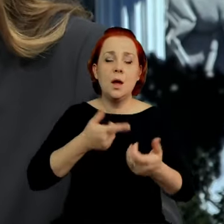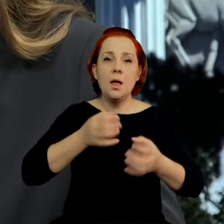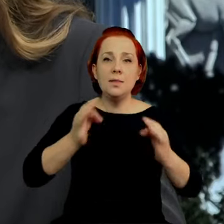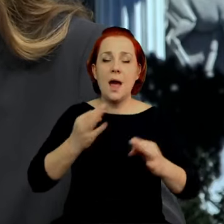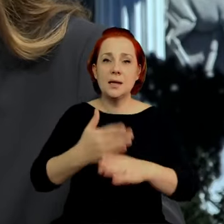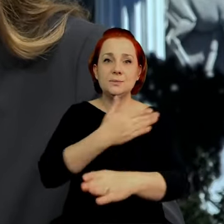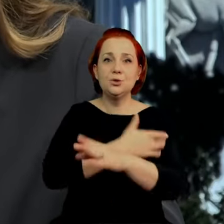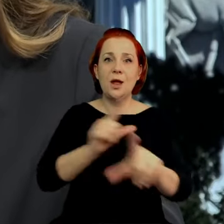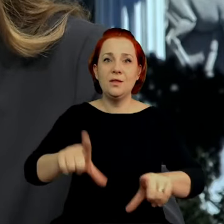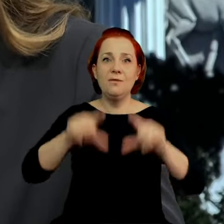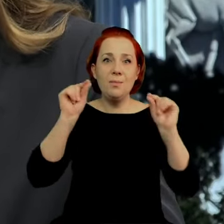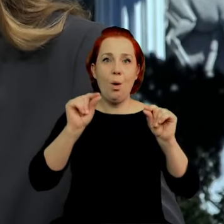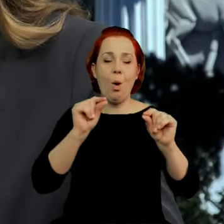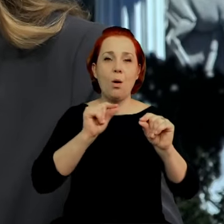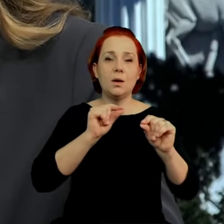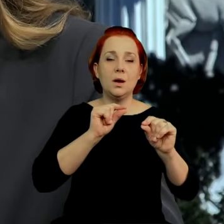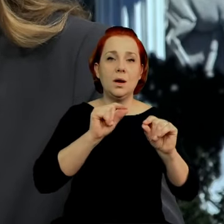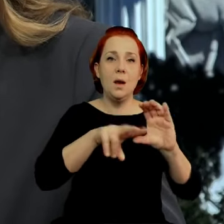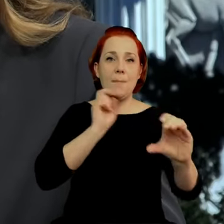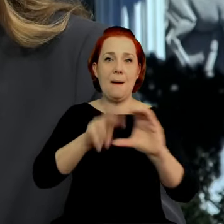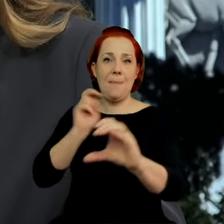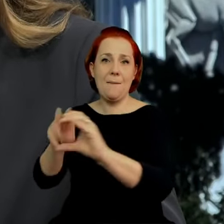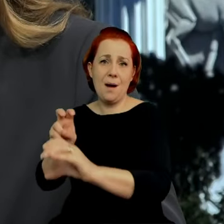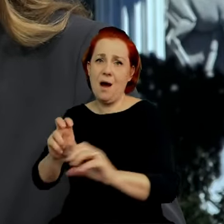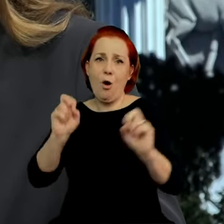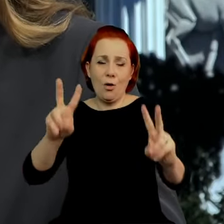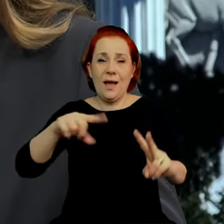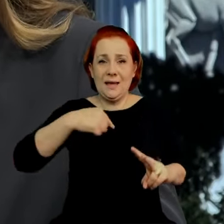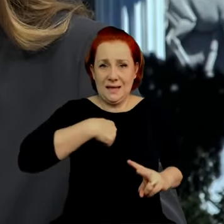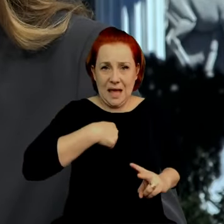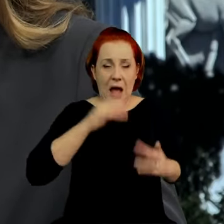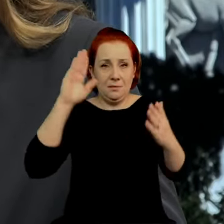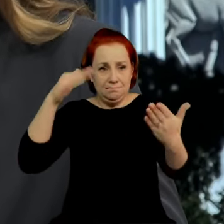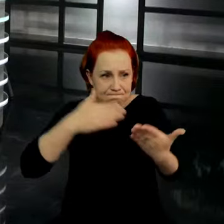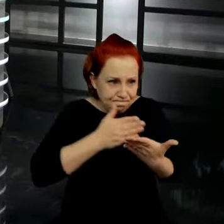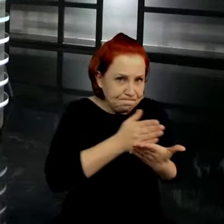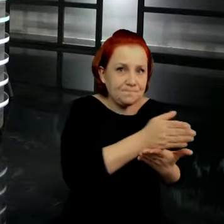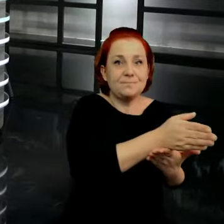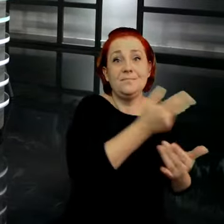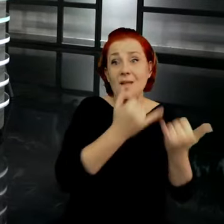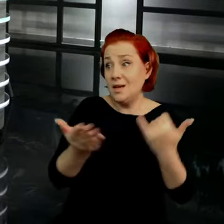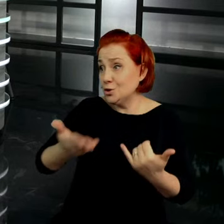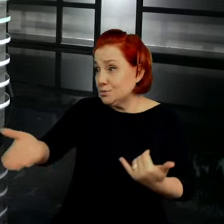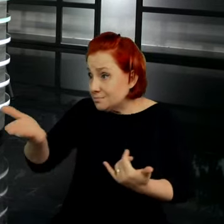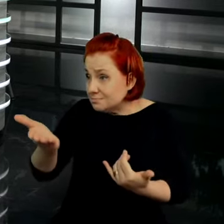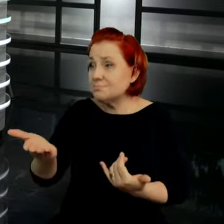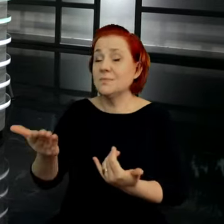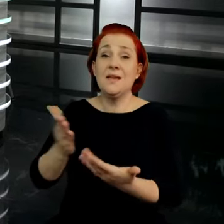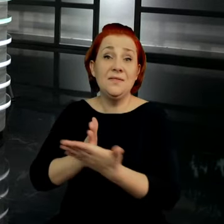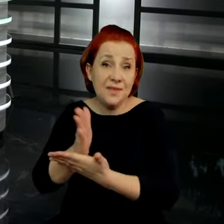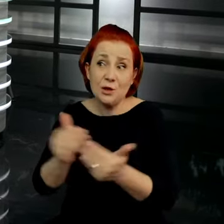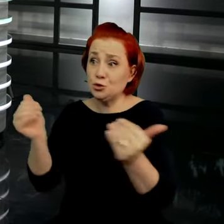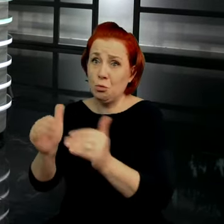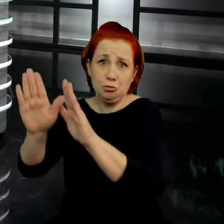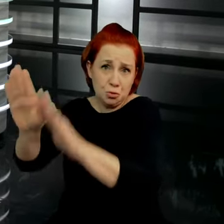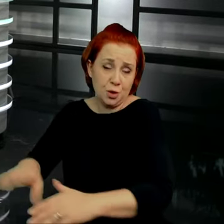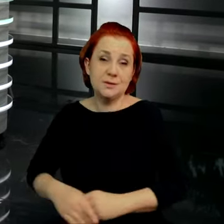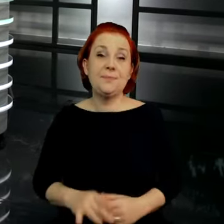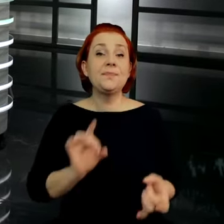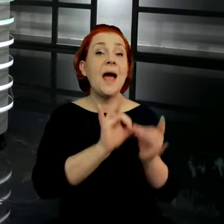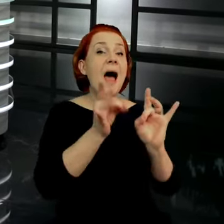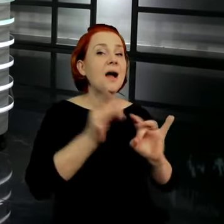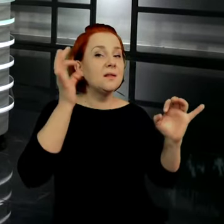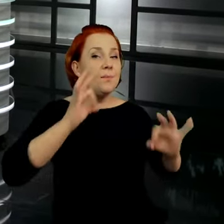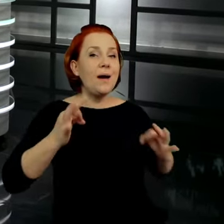Okej, ja wybieram swoją drogę, ale wy, jeżeli możecie i jeżeli wierzycie, to zostańcie. Gdyby pani dostała dzisiaj propozycję od